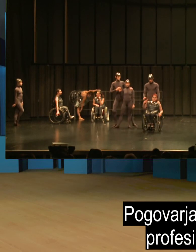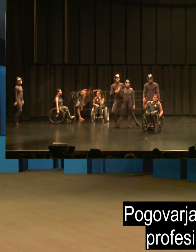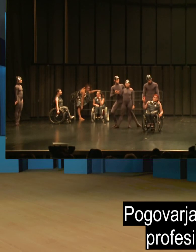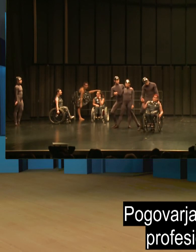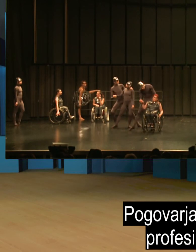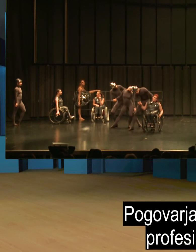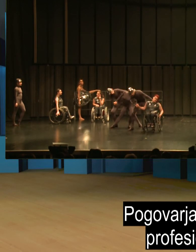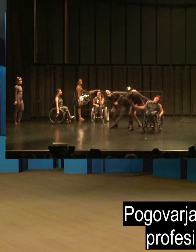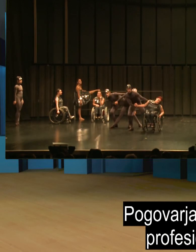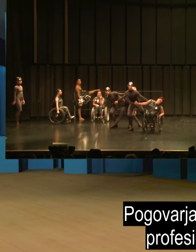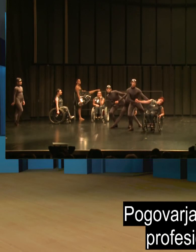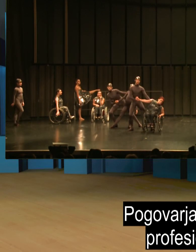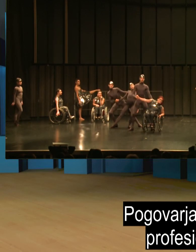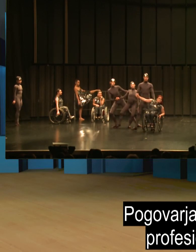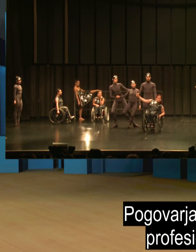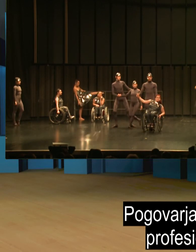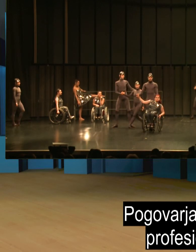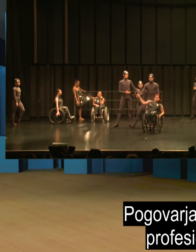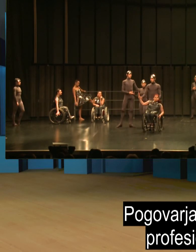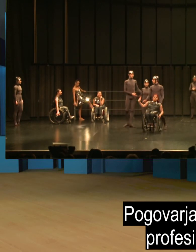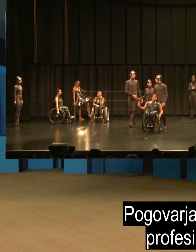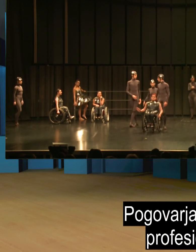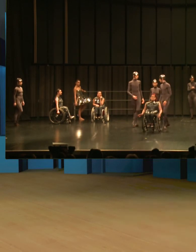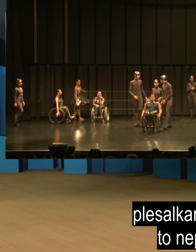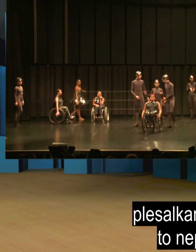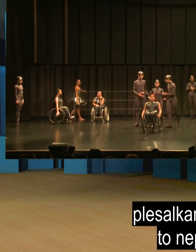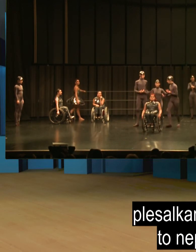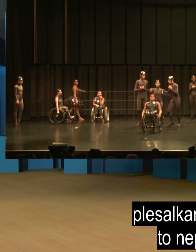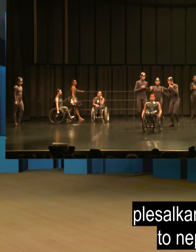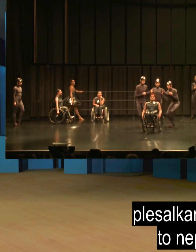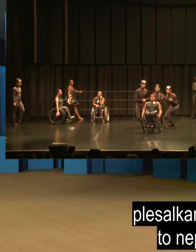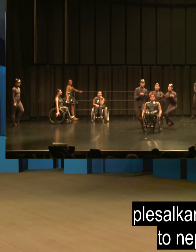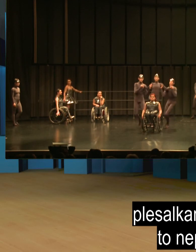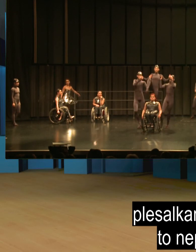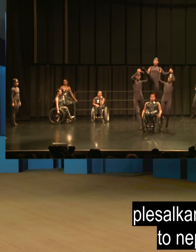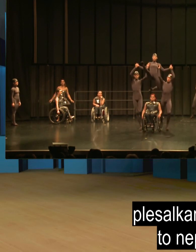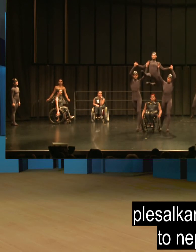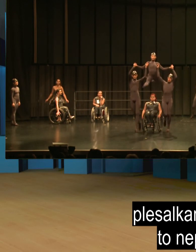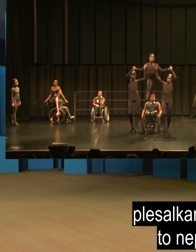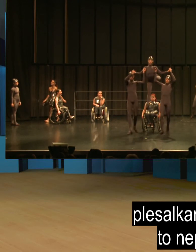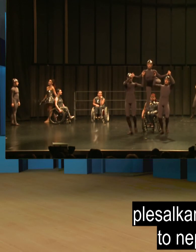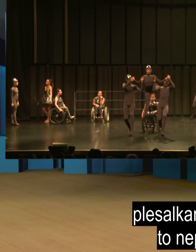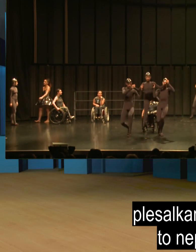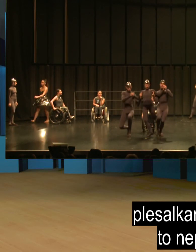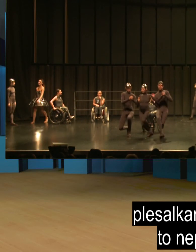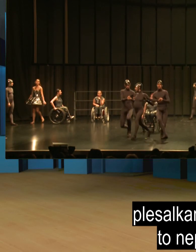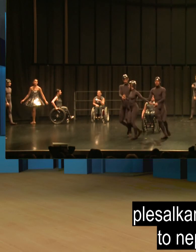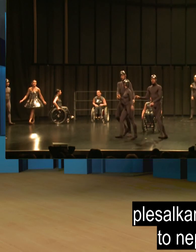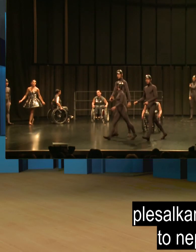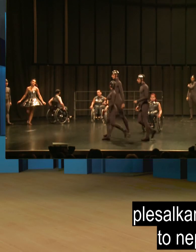Pogovarjali smo se tudi z dvema profesionalnima baletnima plesalkama, ki sta nam opisali to nepojmljivo izkušnjo.